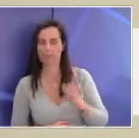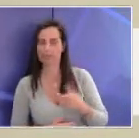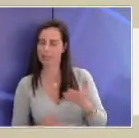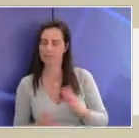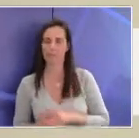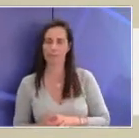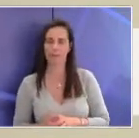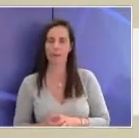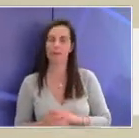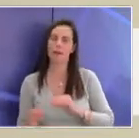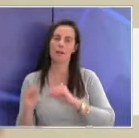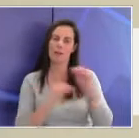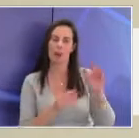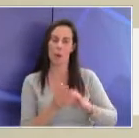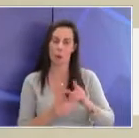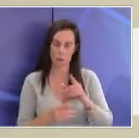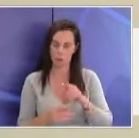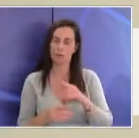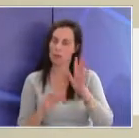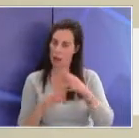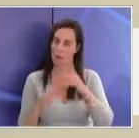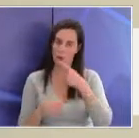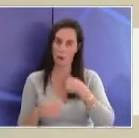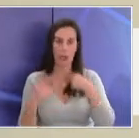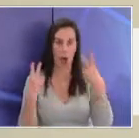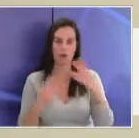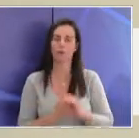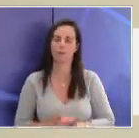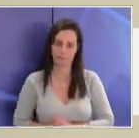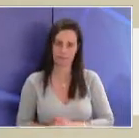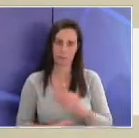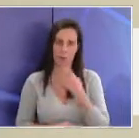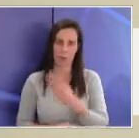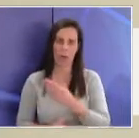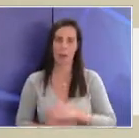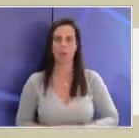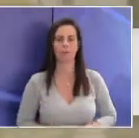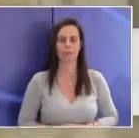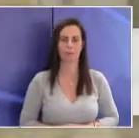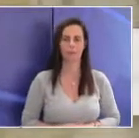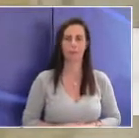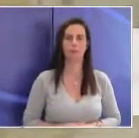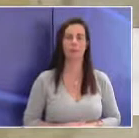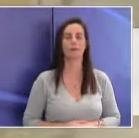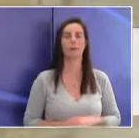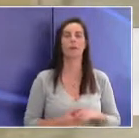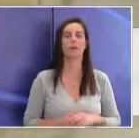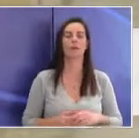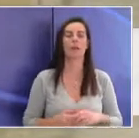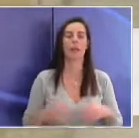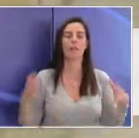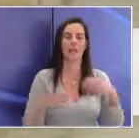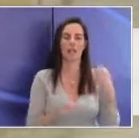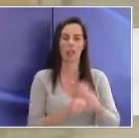לדלג לזירות הבוערות, למרות שזה לא פחות חשוב. סגן השר מייקל אורן, תודה רבה לך. אנחנו לסיעת המחנה